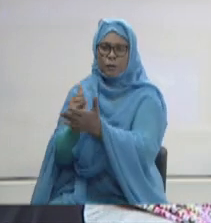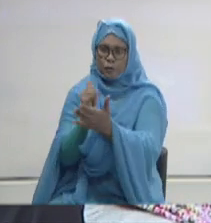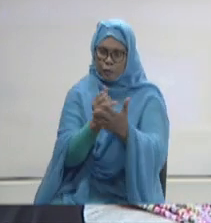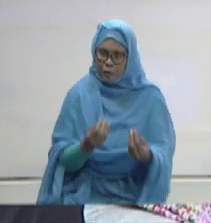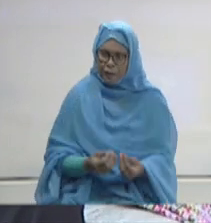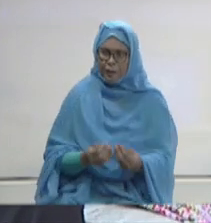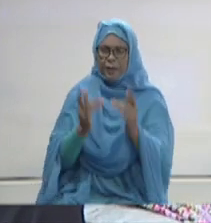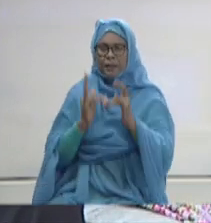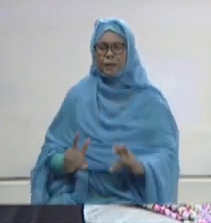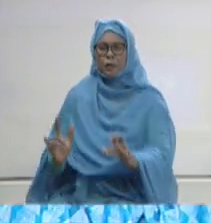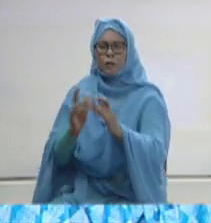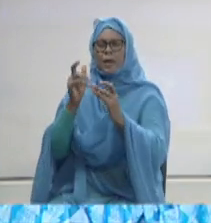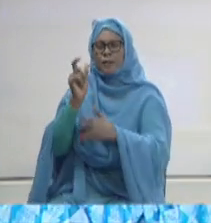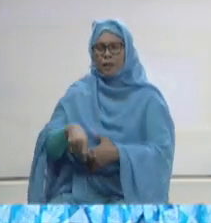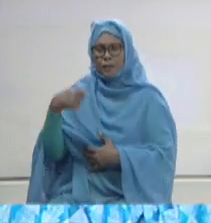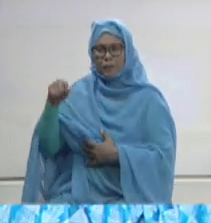بديوان الوزير